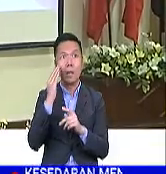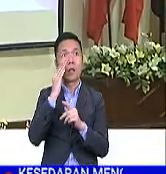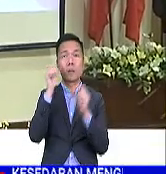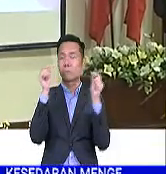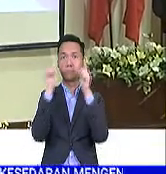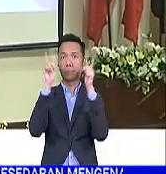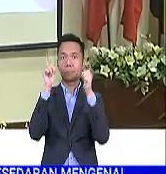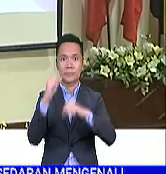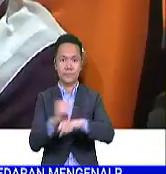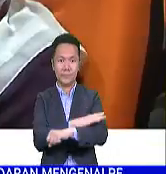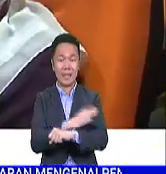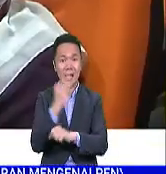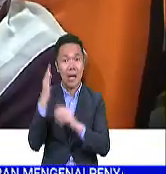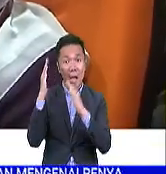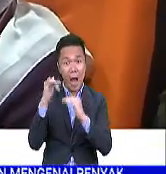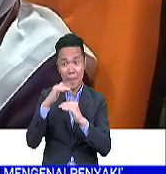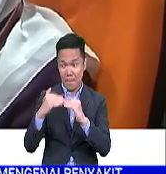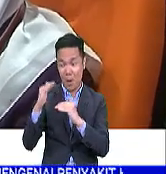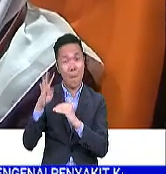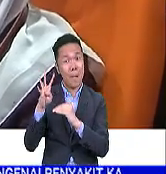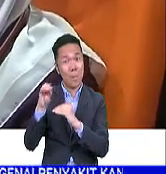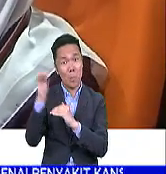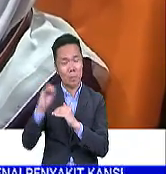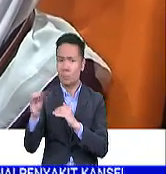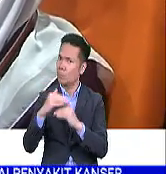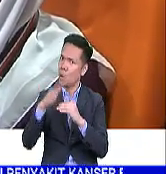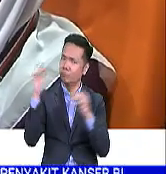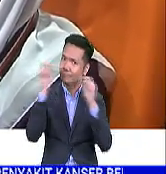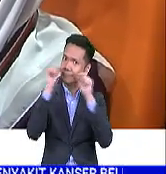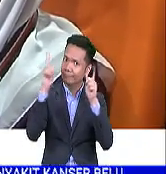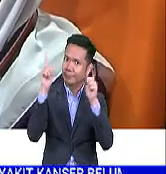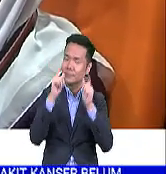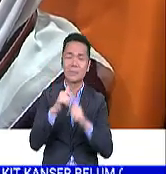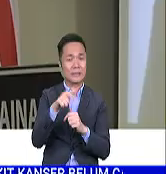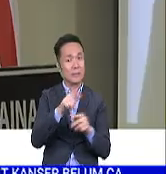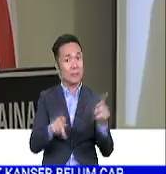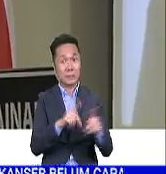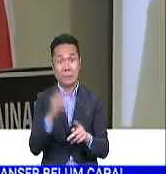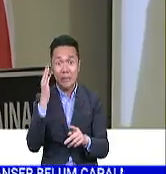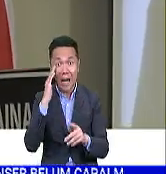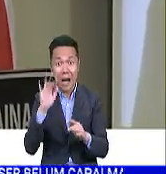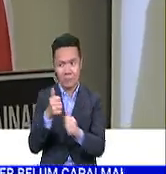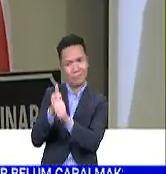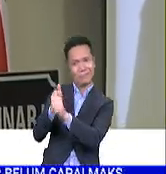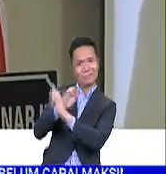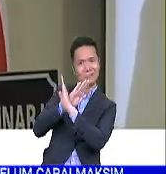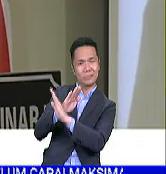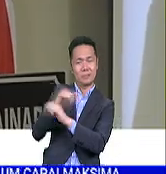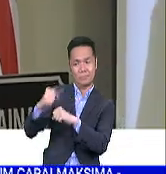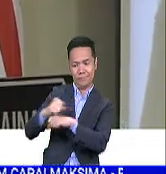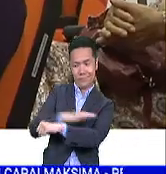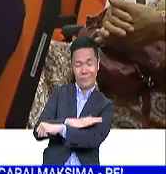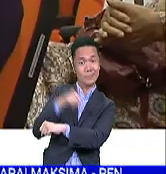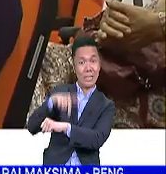Justru beliau mengharapkan 40% lagi perlu dibaiki tahap kesedaran dalam masyarakat agar langkah pencegahan, pengesanan dan rawatan